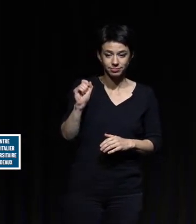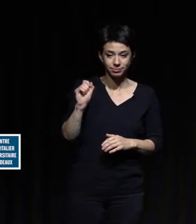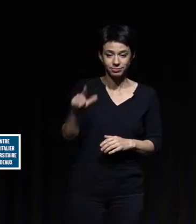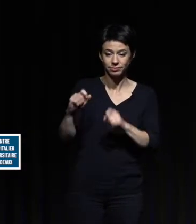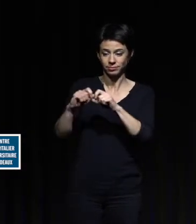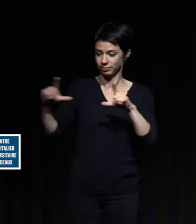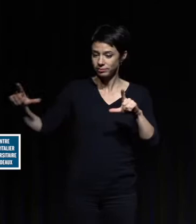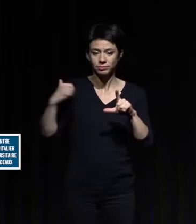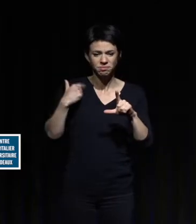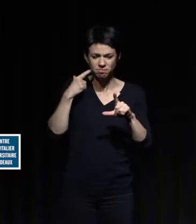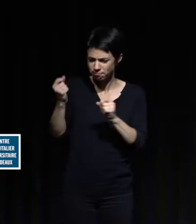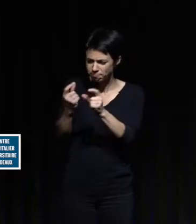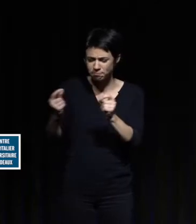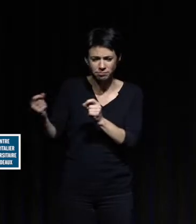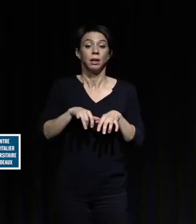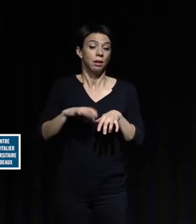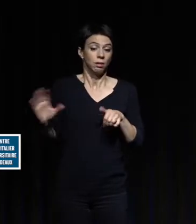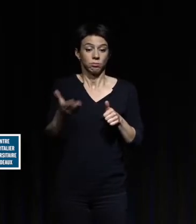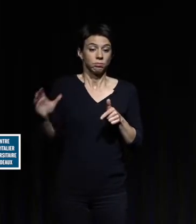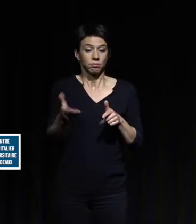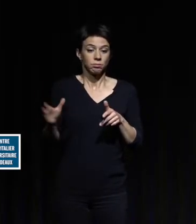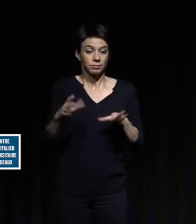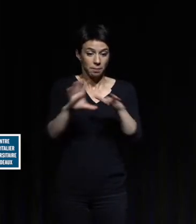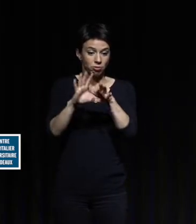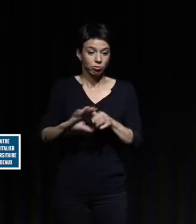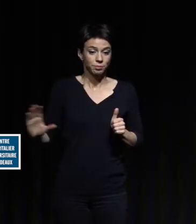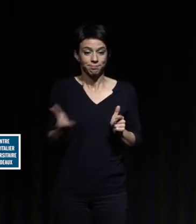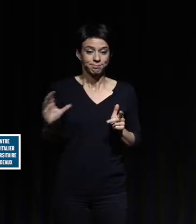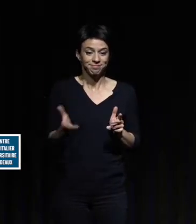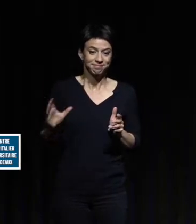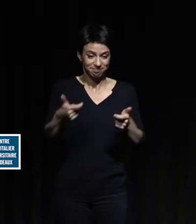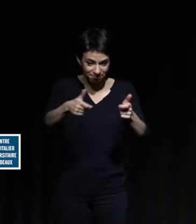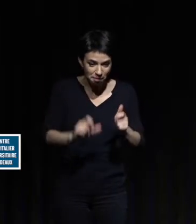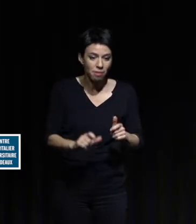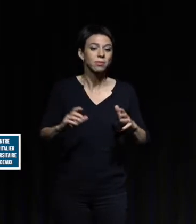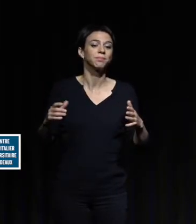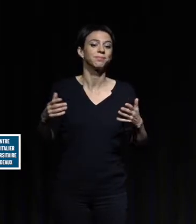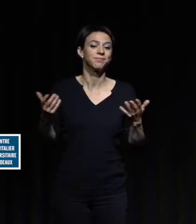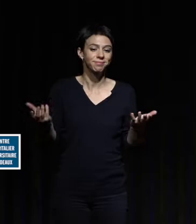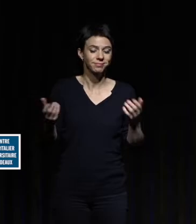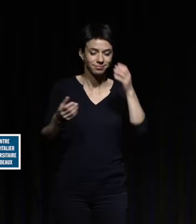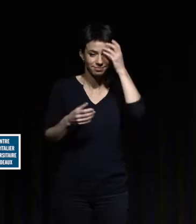îlots d'endométriose. Et donc, on va passer